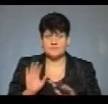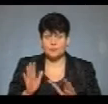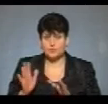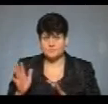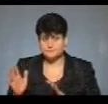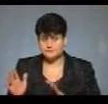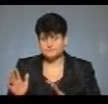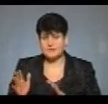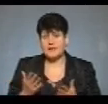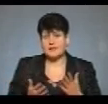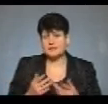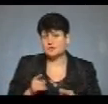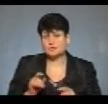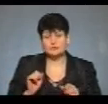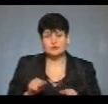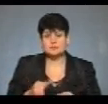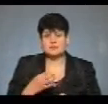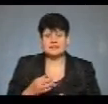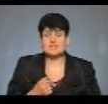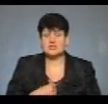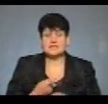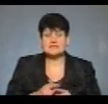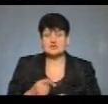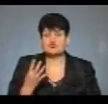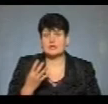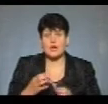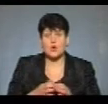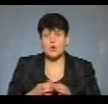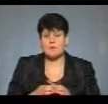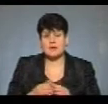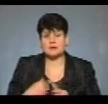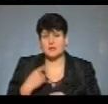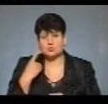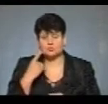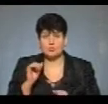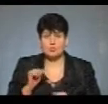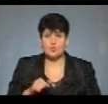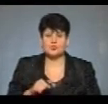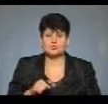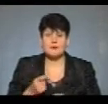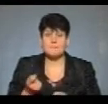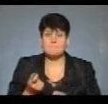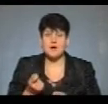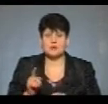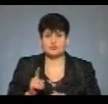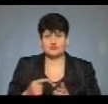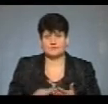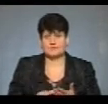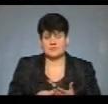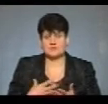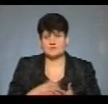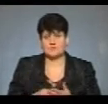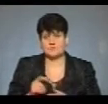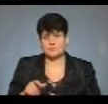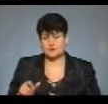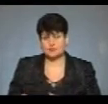подій, скажімо так, так, але тобто можемо сказати, що, на жаль, ці чотири громади, я думаю, можуть мало що довести своїм виборцям